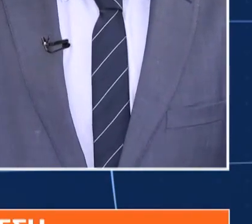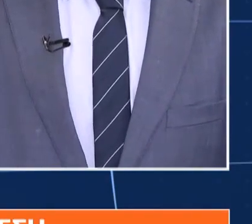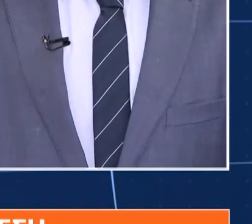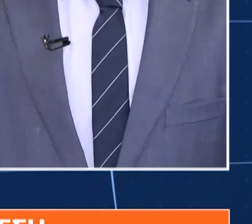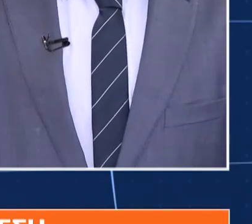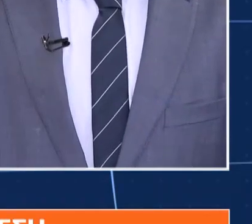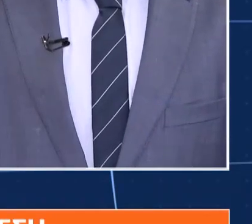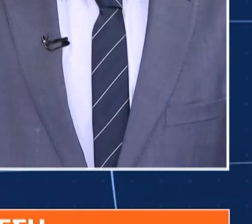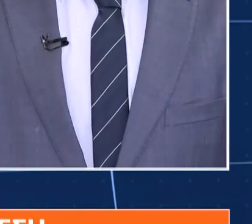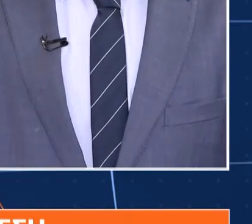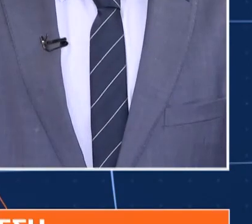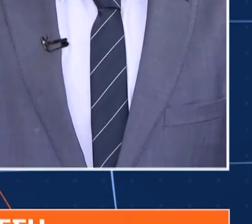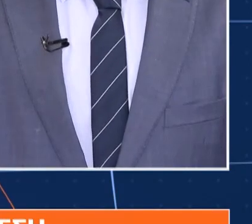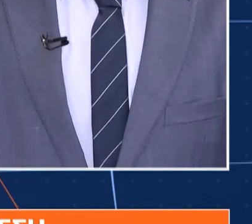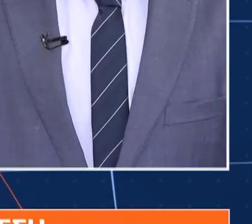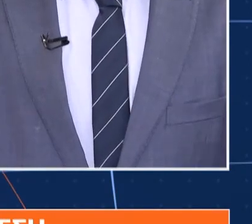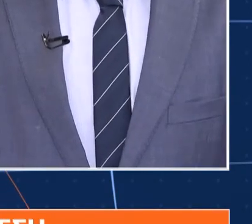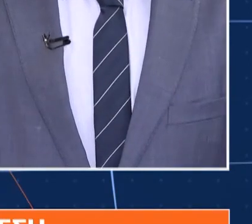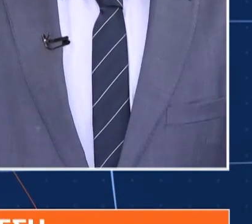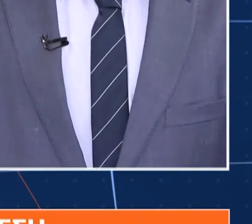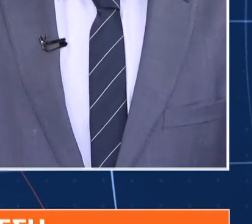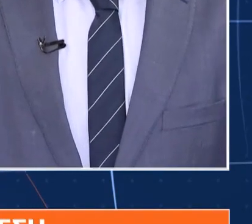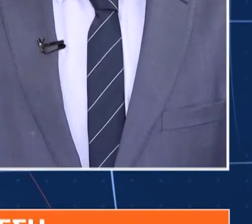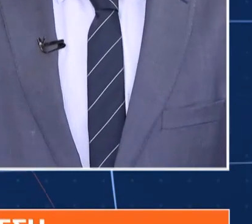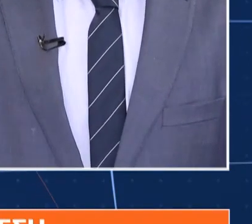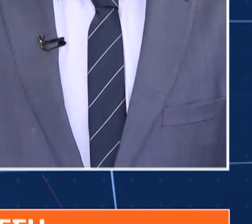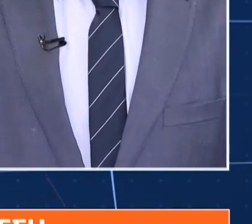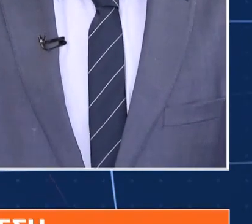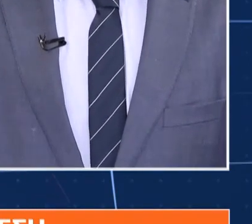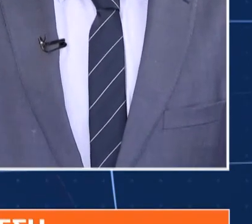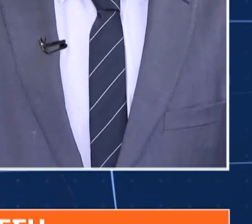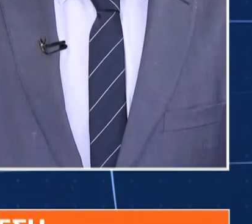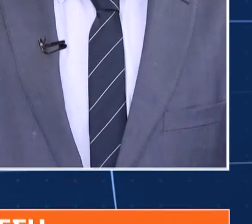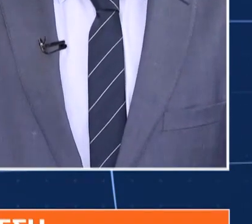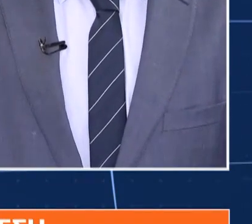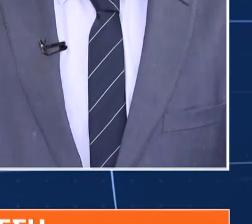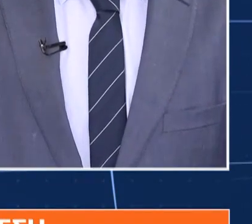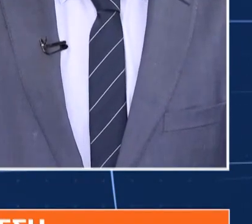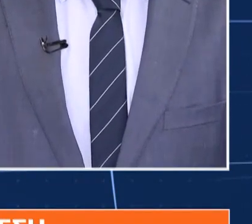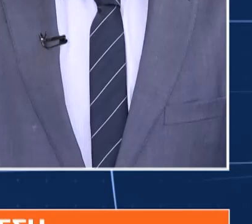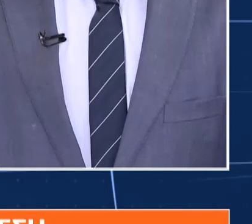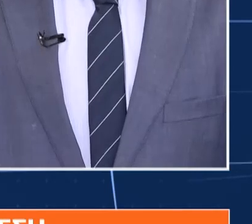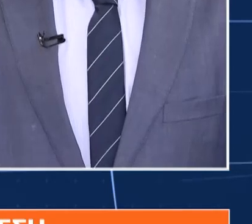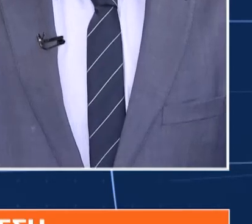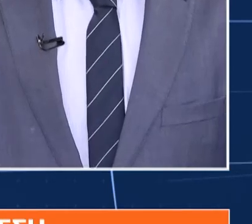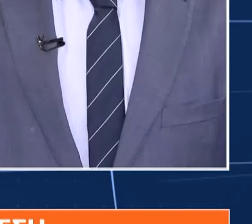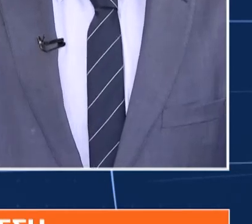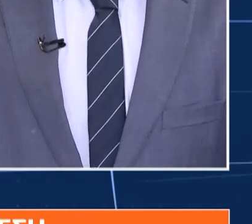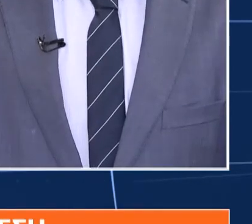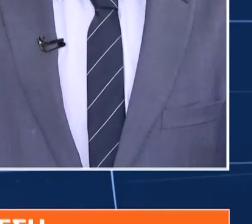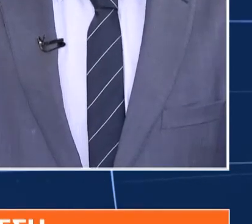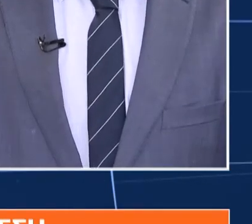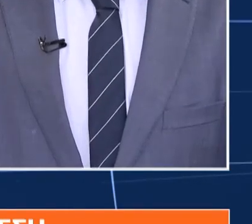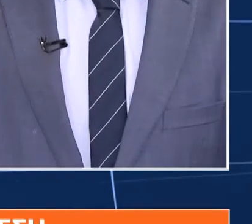και μεγάλου κύματος πληθωρισμού. Τώρα, αναφέρθηκε επίσης, να σου πω, και στο κομμάτι της εσχροκέρδειας, καθώς, όπως είπε,